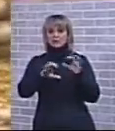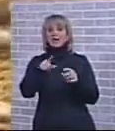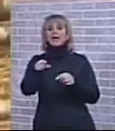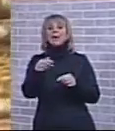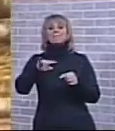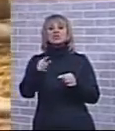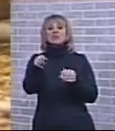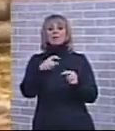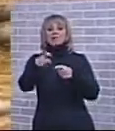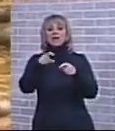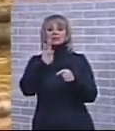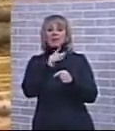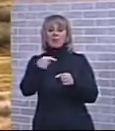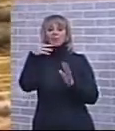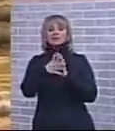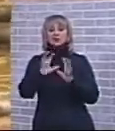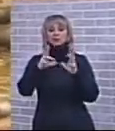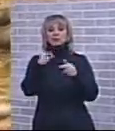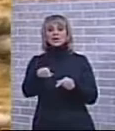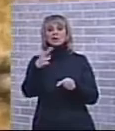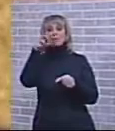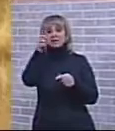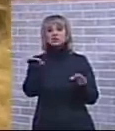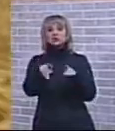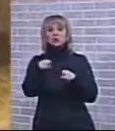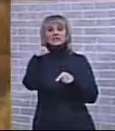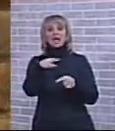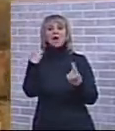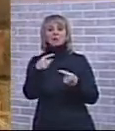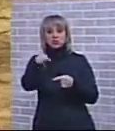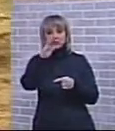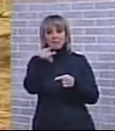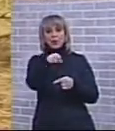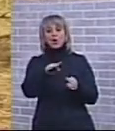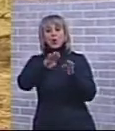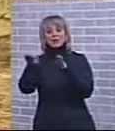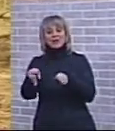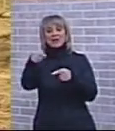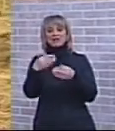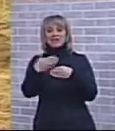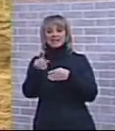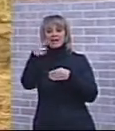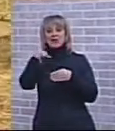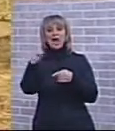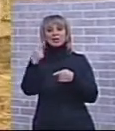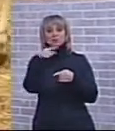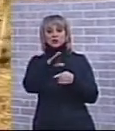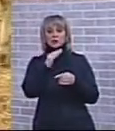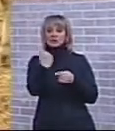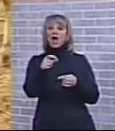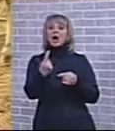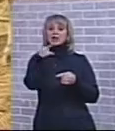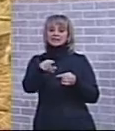Малышка постоянно бегает за мамой и познает мир. Принц тоже с ними. Хотя обычно самцы обижают самок и их держат в отдельных вольерах. Но этот